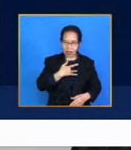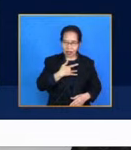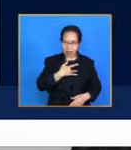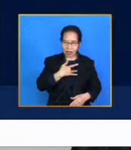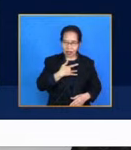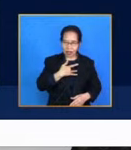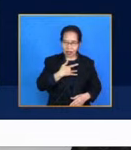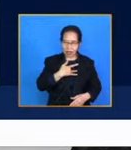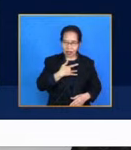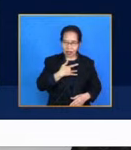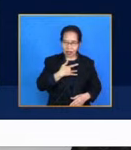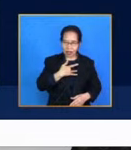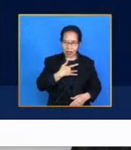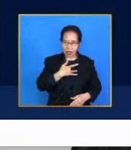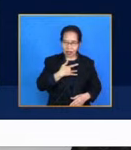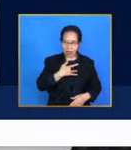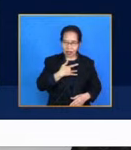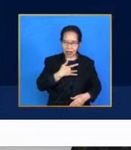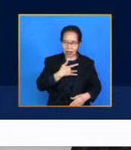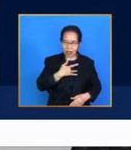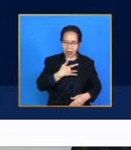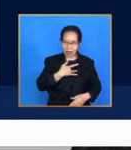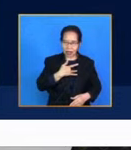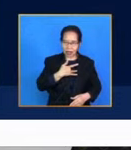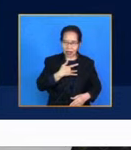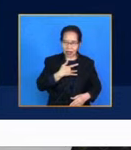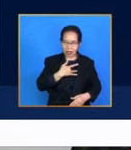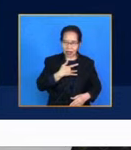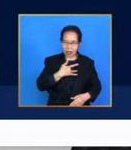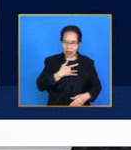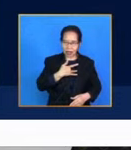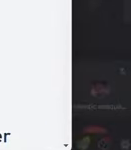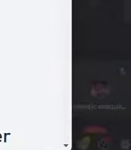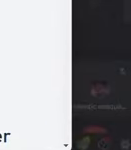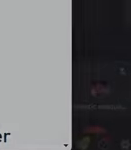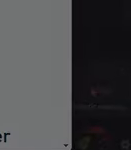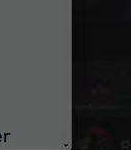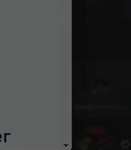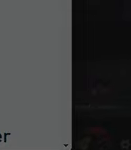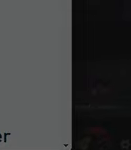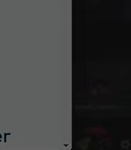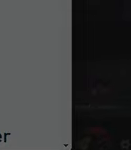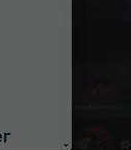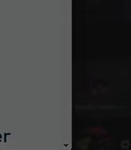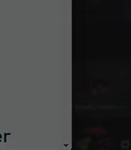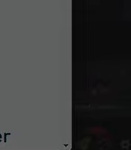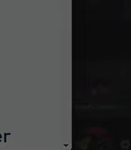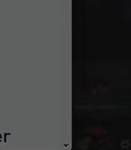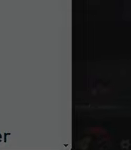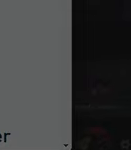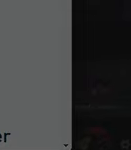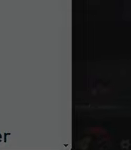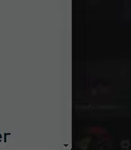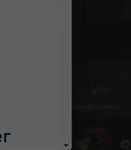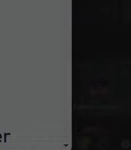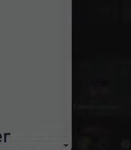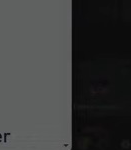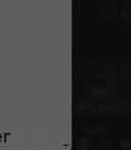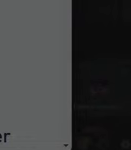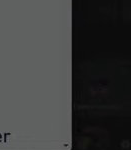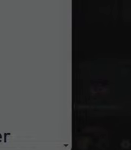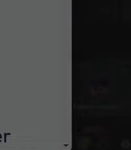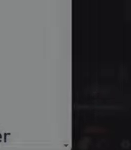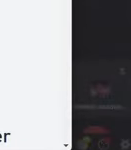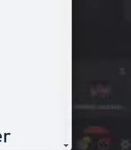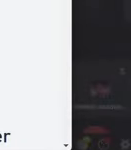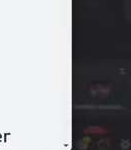sa harapan ng Bansin mo. Oo, ayan ang mga nakapote. Alam nyo, Parang si ba dati, di ba dati meron sa sariling kwarto, nandun